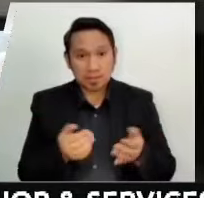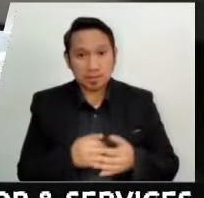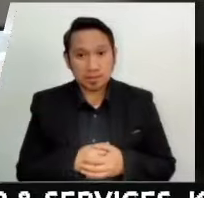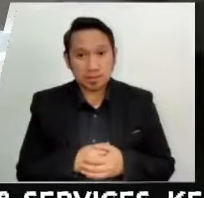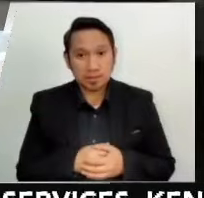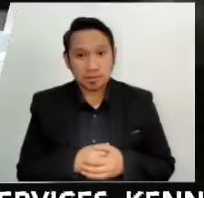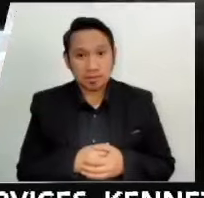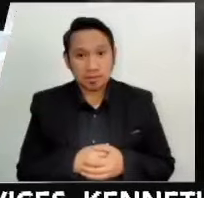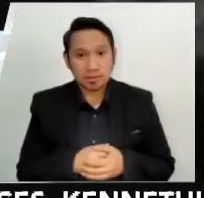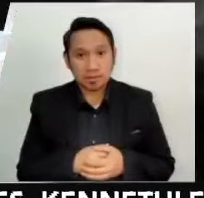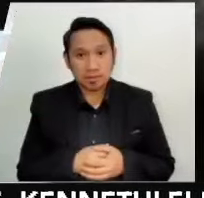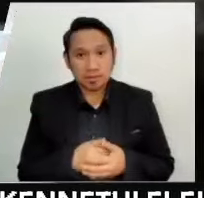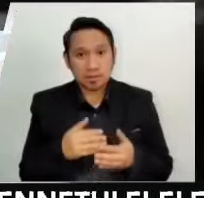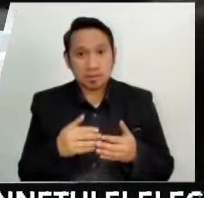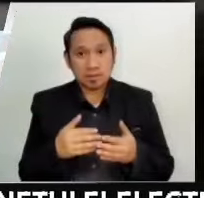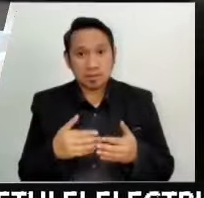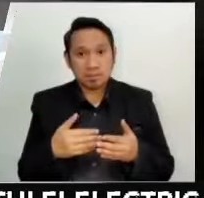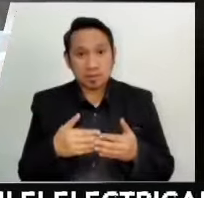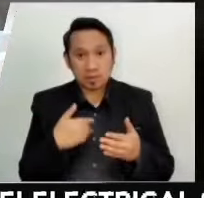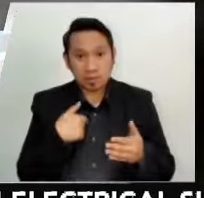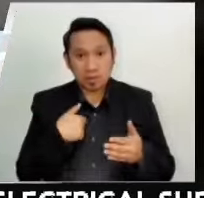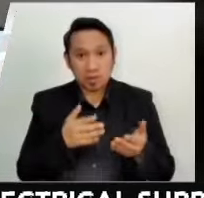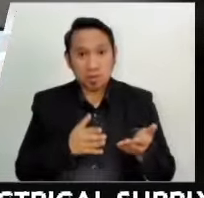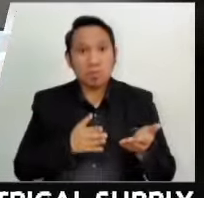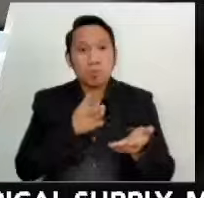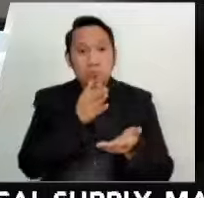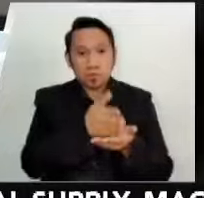sa amin lugar,